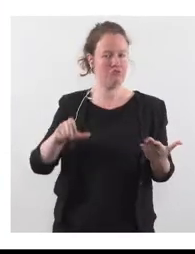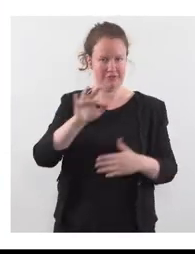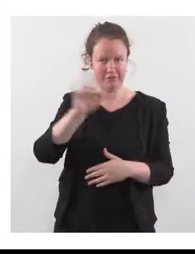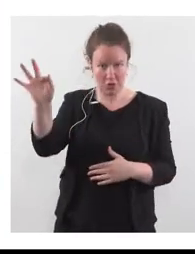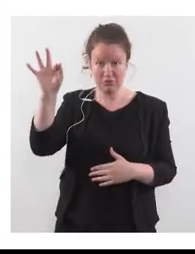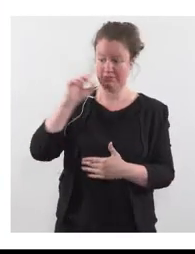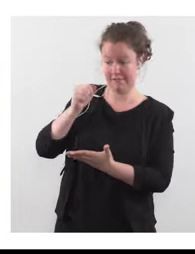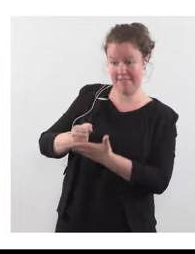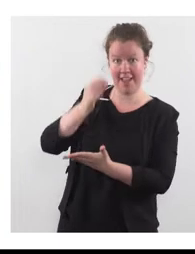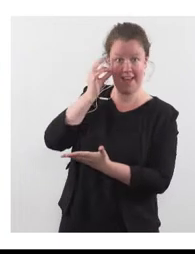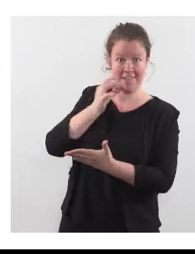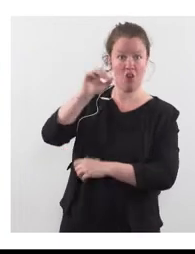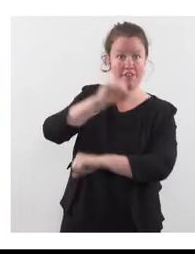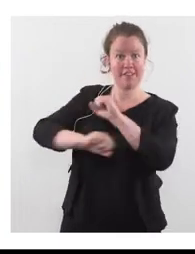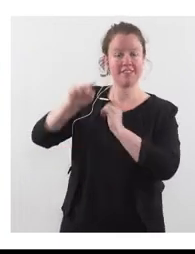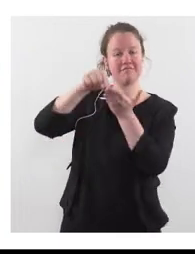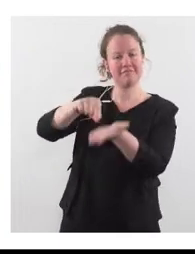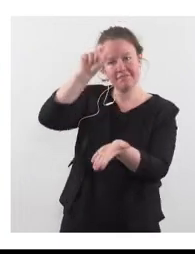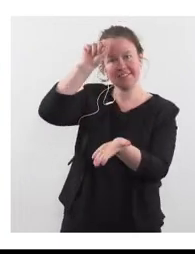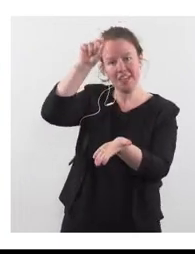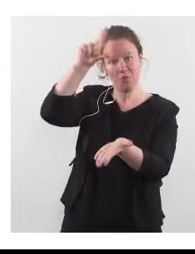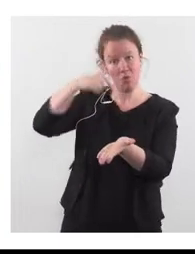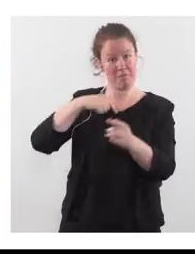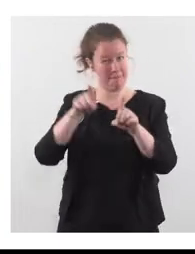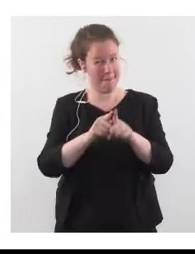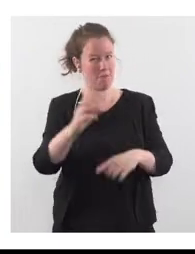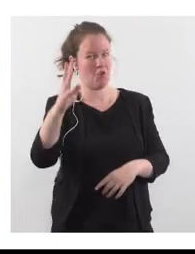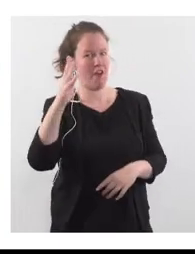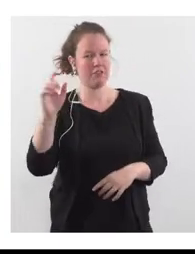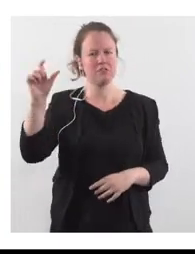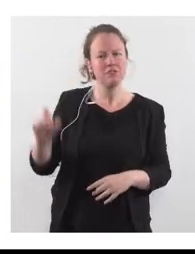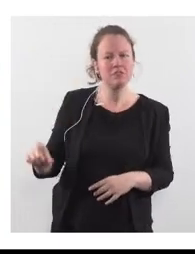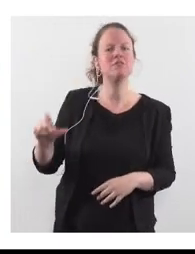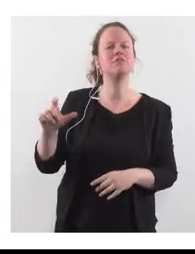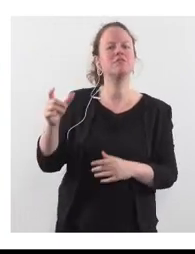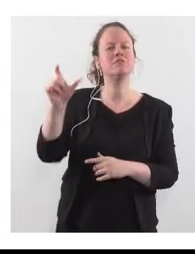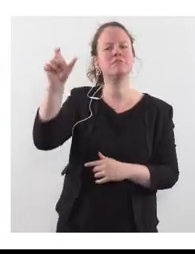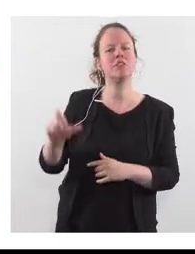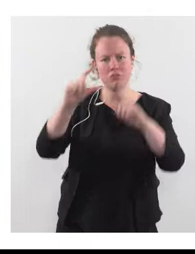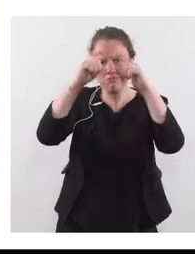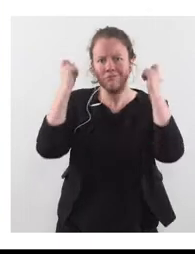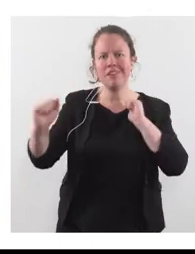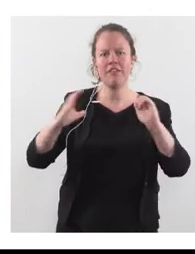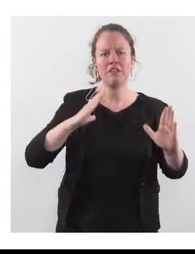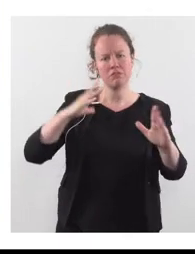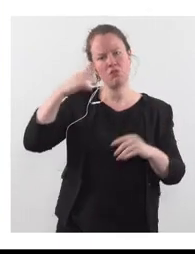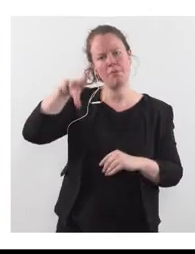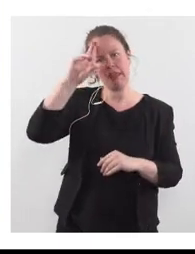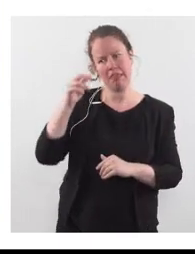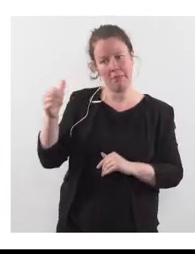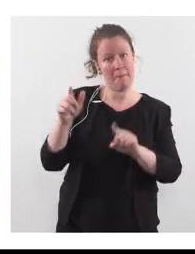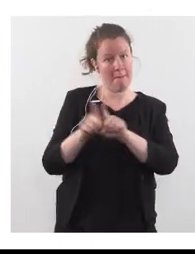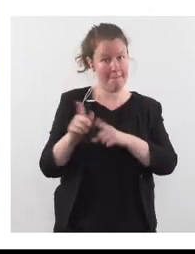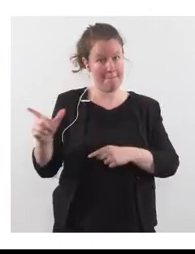avril avec Émilie Aurelli, qui est la médiatrice européenne. Nos homologues ont Ombuds, et dont certains d'ailleurs sont aussi